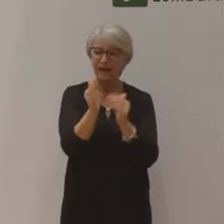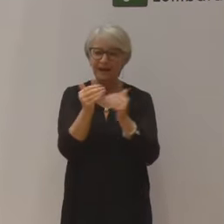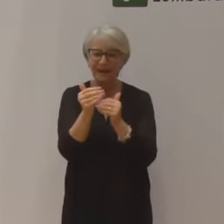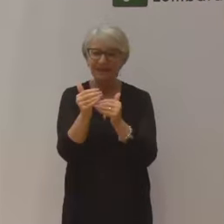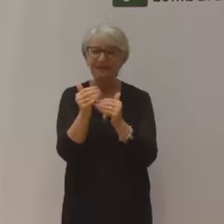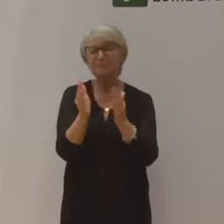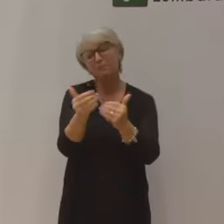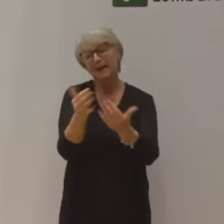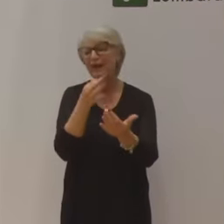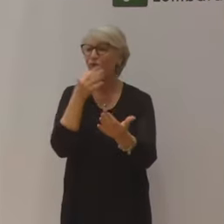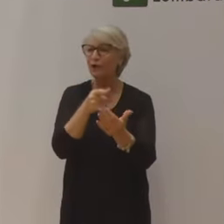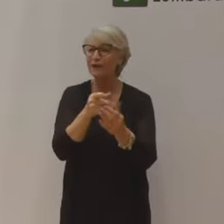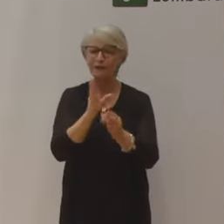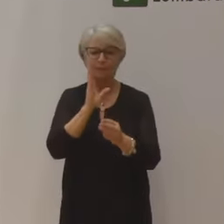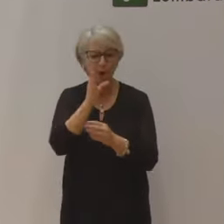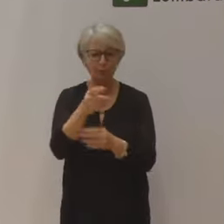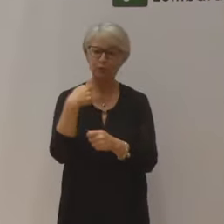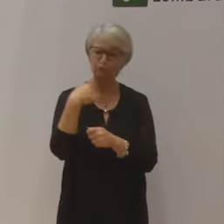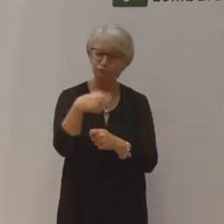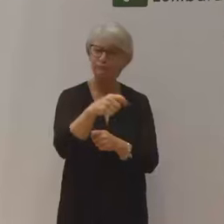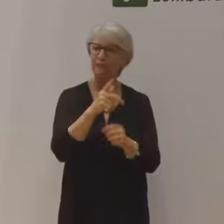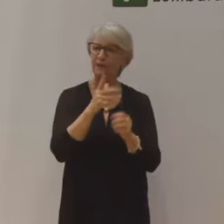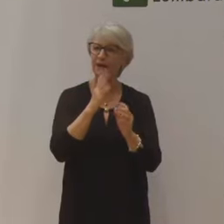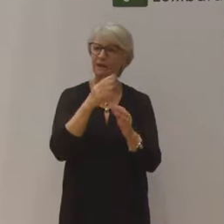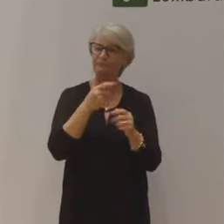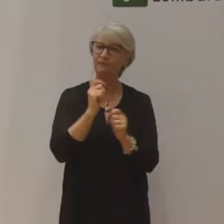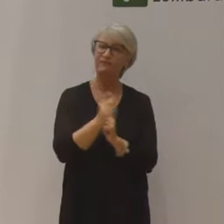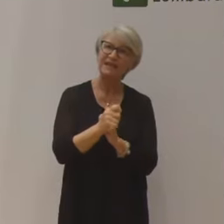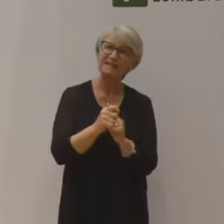che vadano proprio a finanziare,